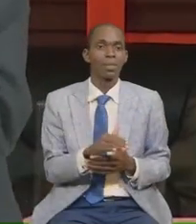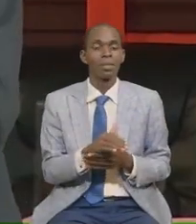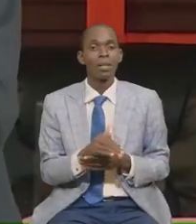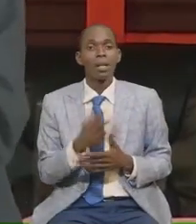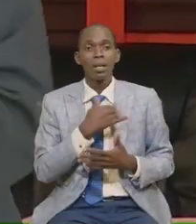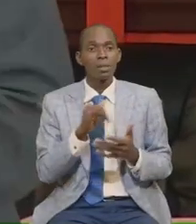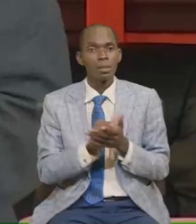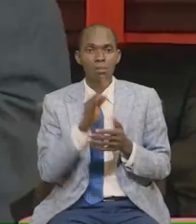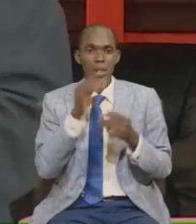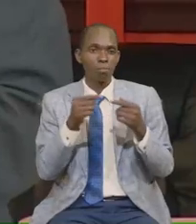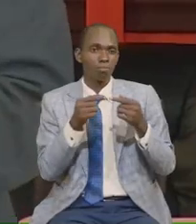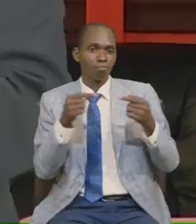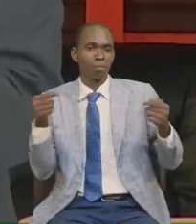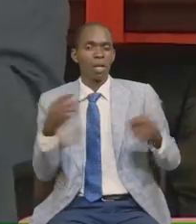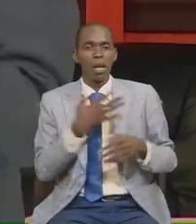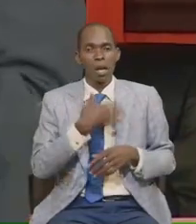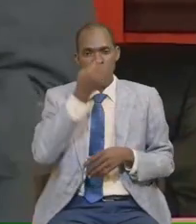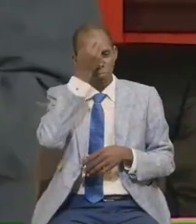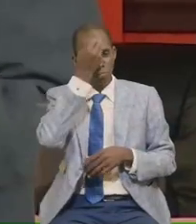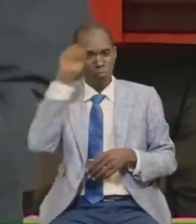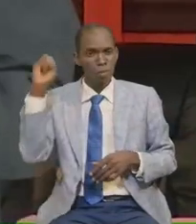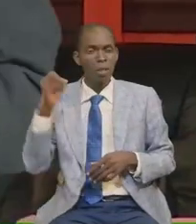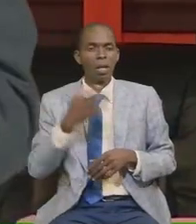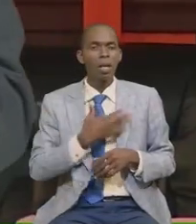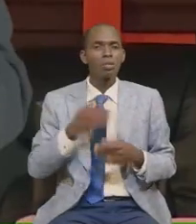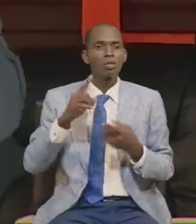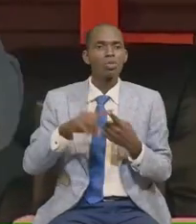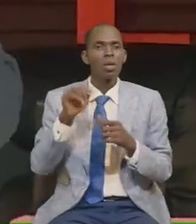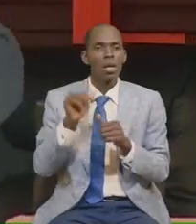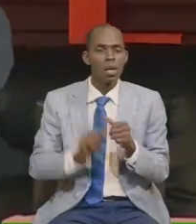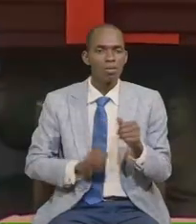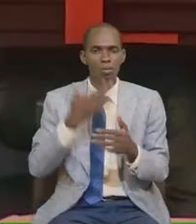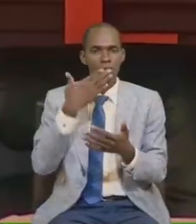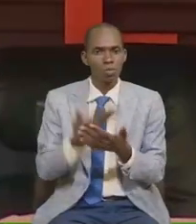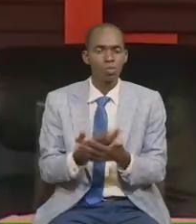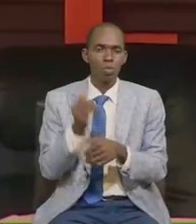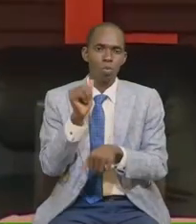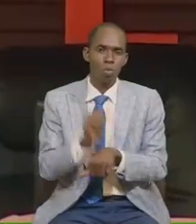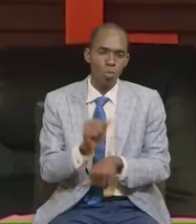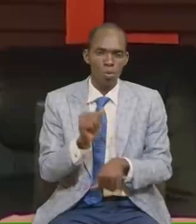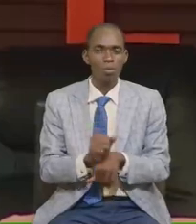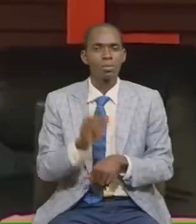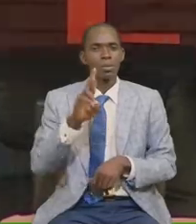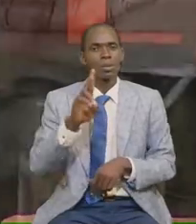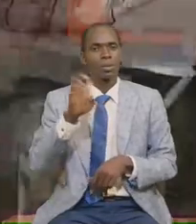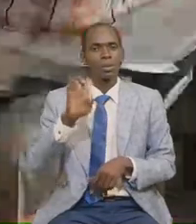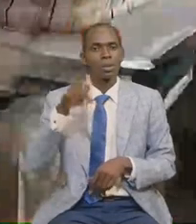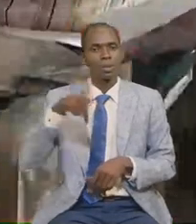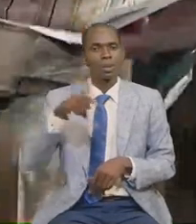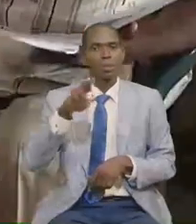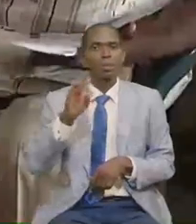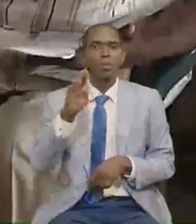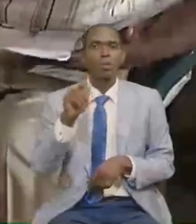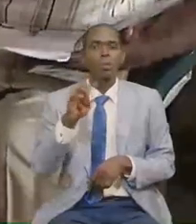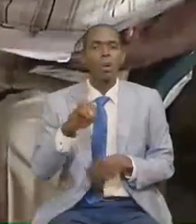abominable, rebelle et incapable d'aucune bonne œuvre. Ils sont